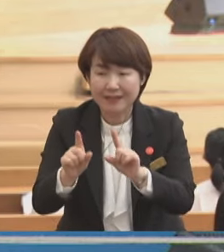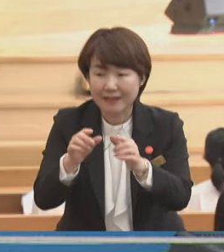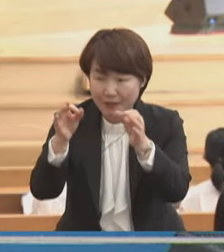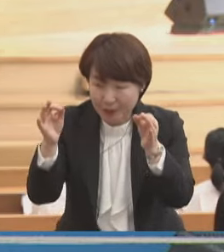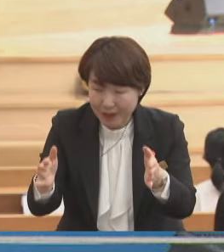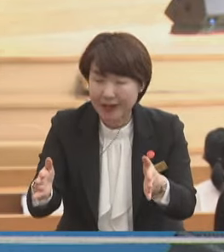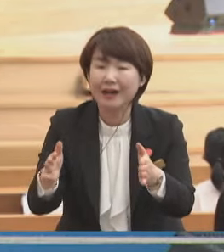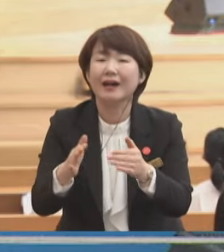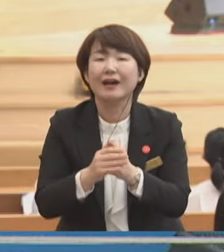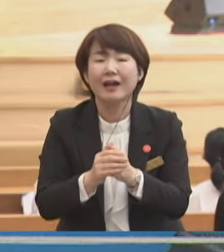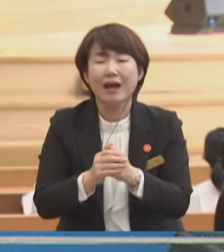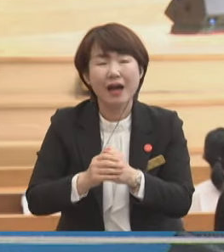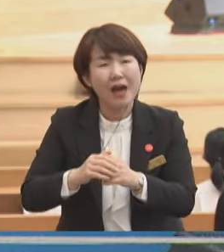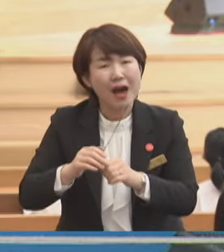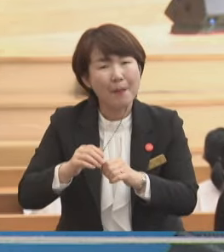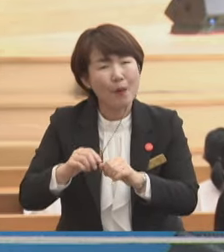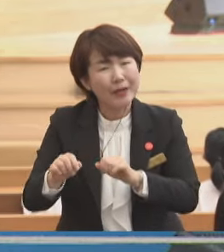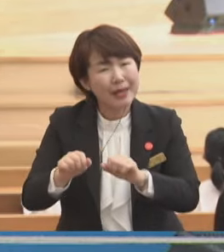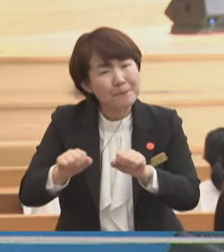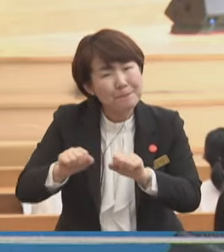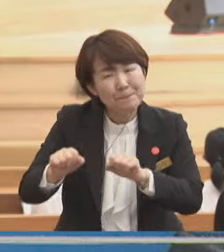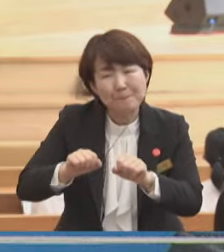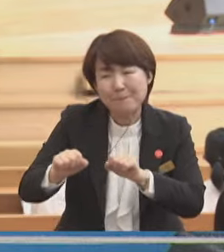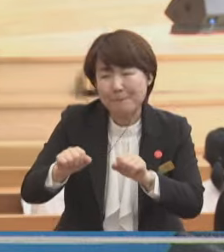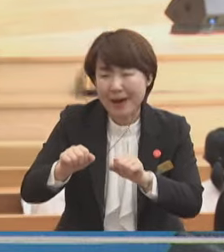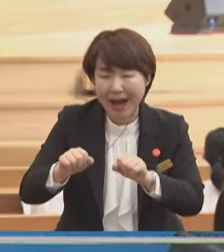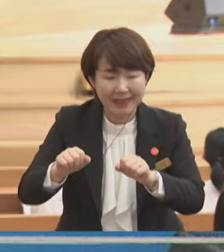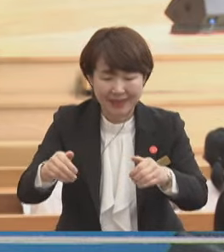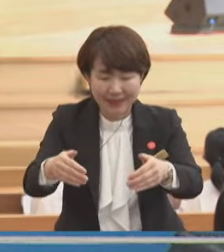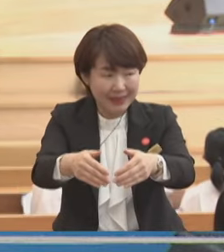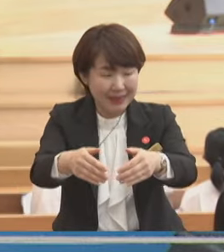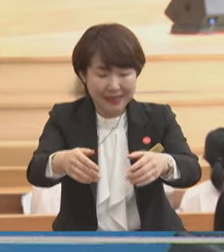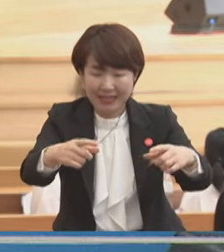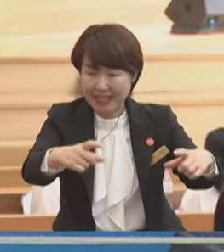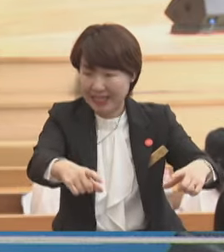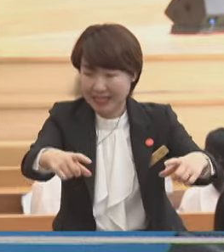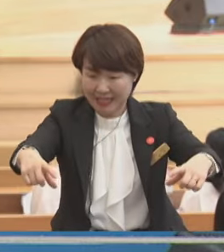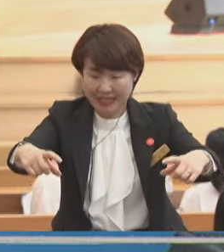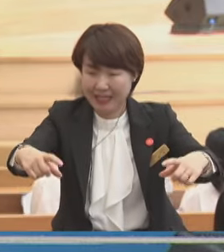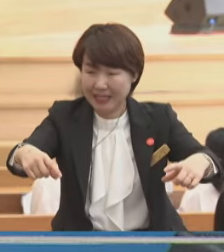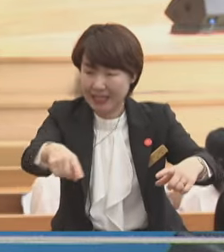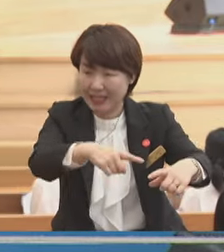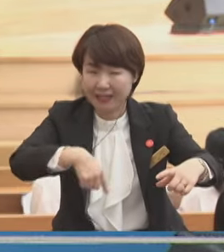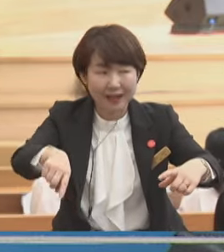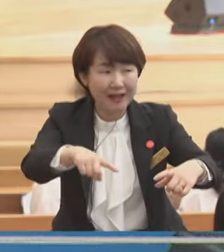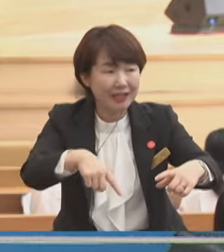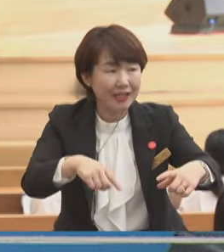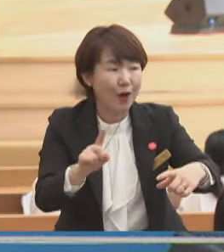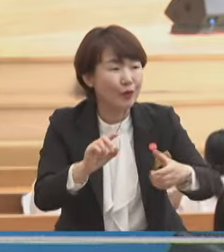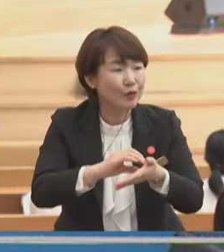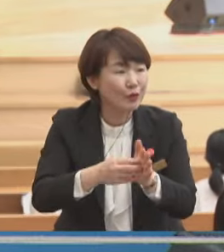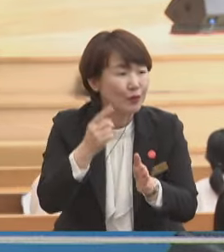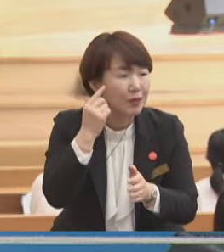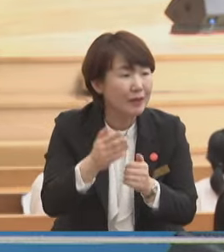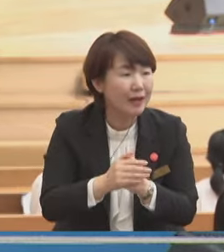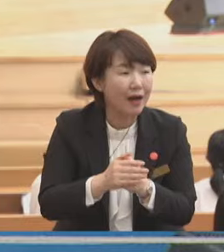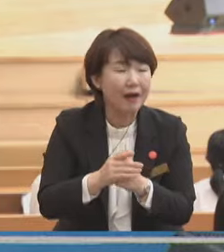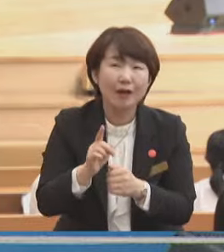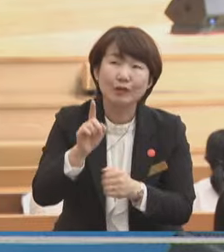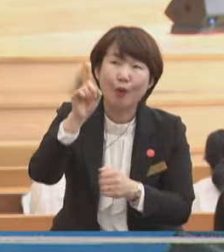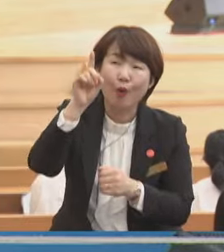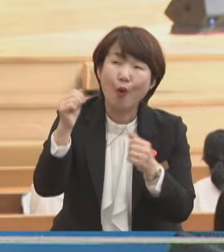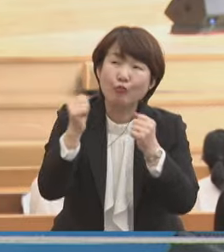그 행동 반경 행동 반경이 어느 정도였어요 북쪽으로는